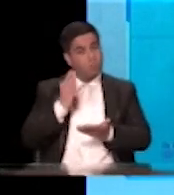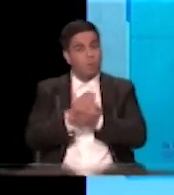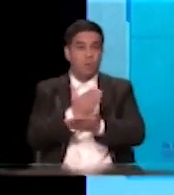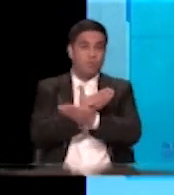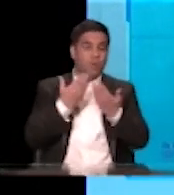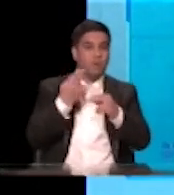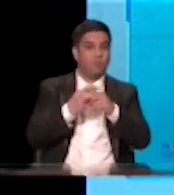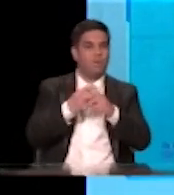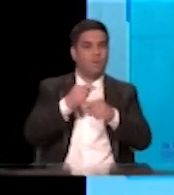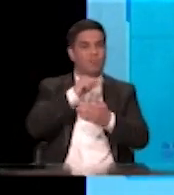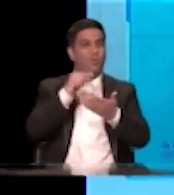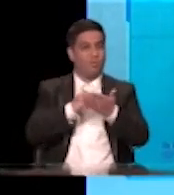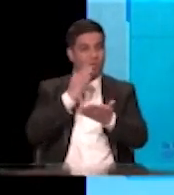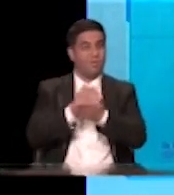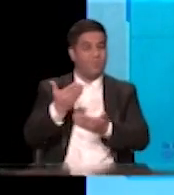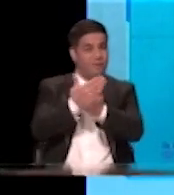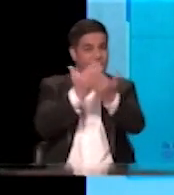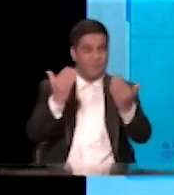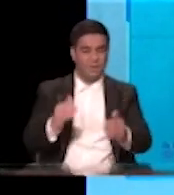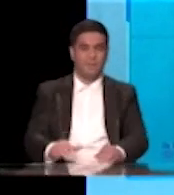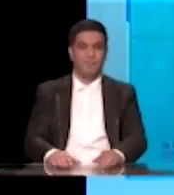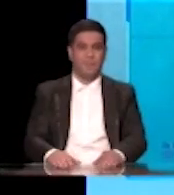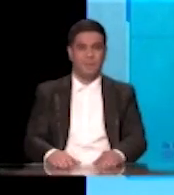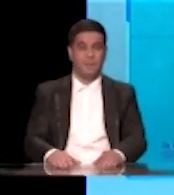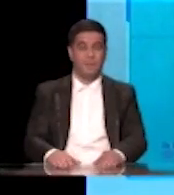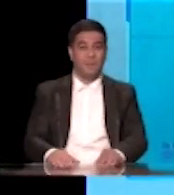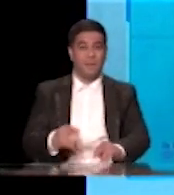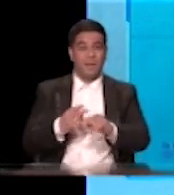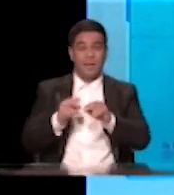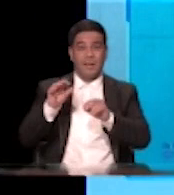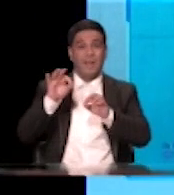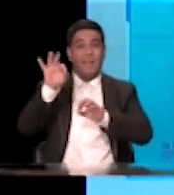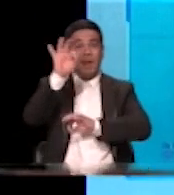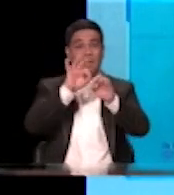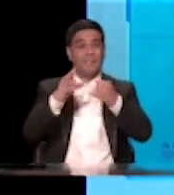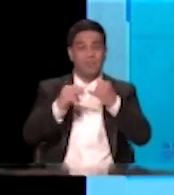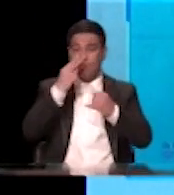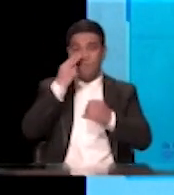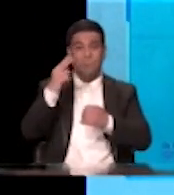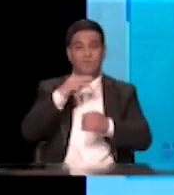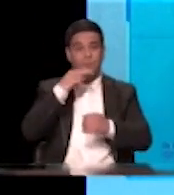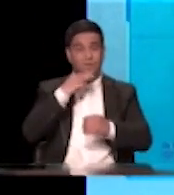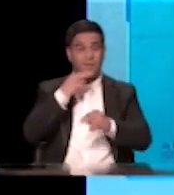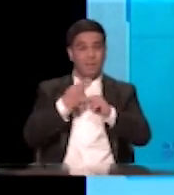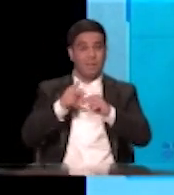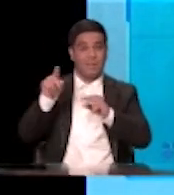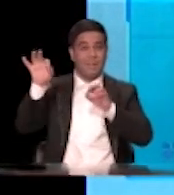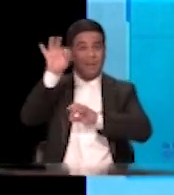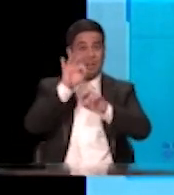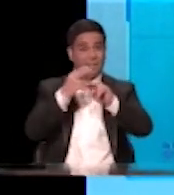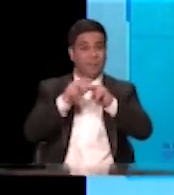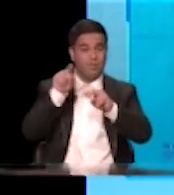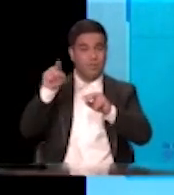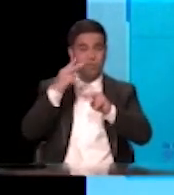uchun Okeaniya materik hisoblanmaydi degan savol tug'ilishi mumkin. Xaritaga e'tiboringizni qaratishingizni so'rayman. Xaritadagi Okeaniya